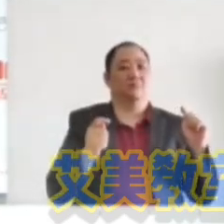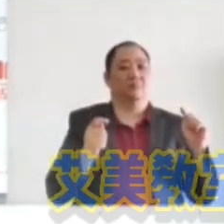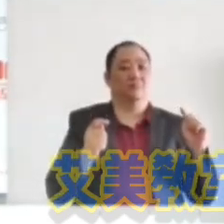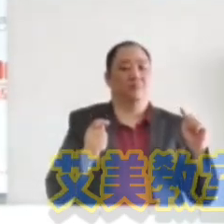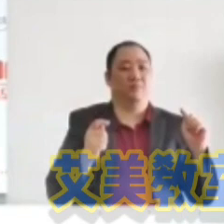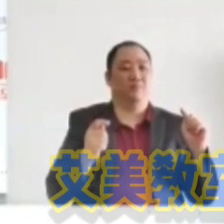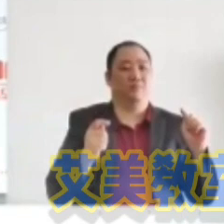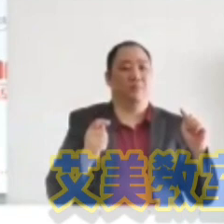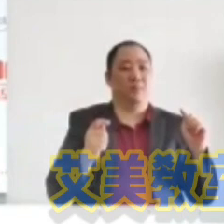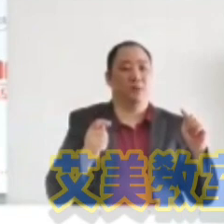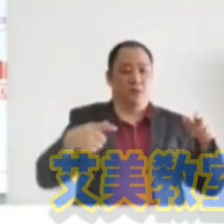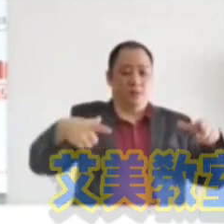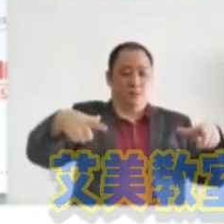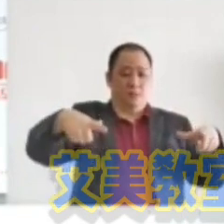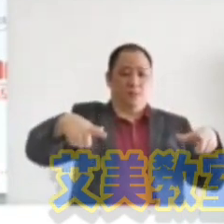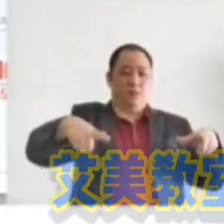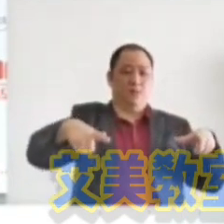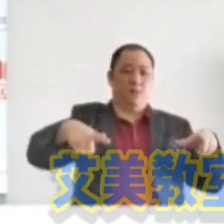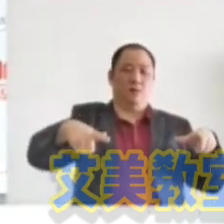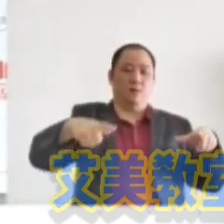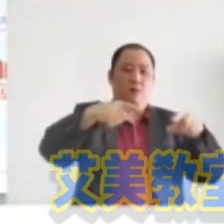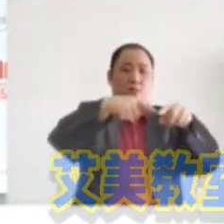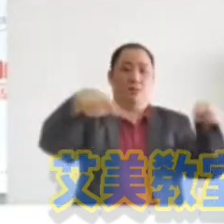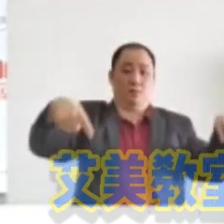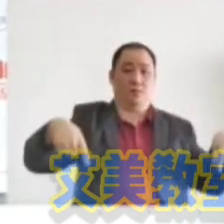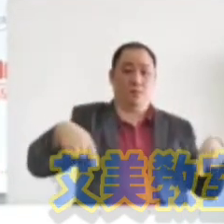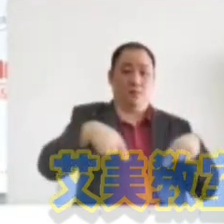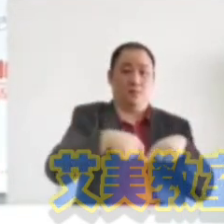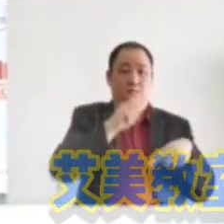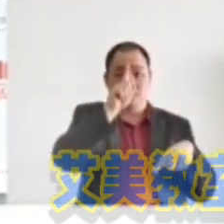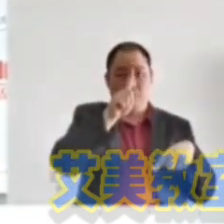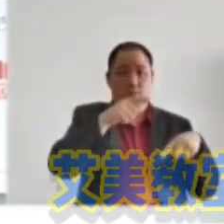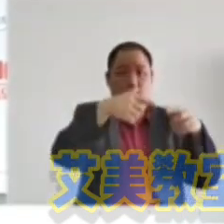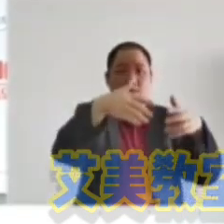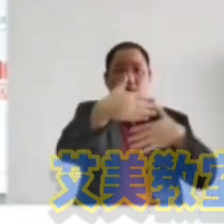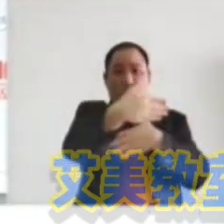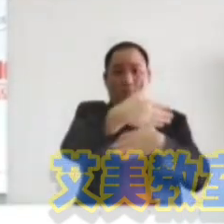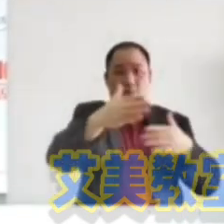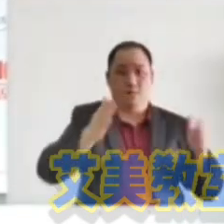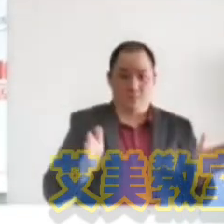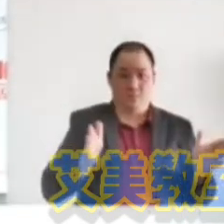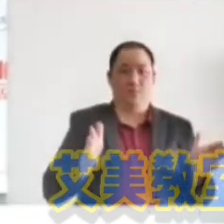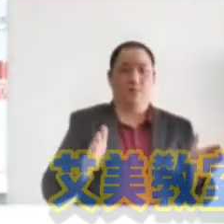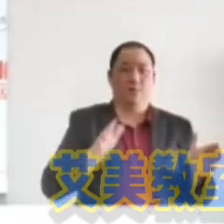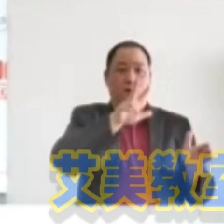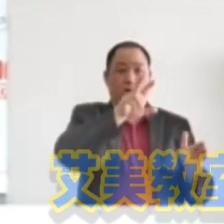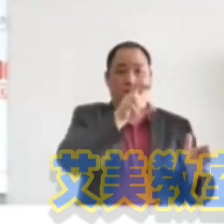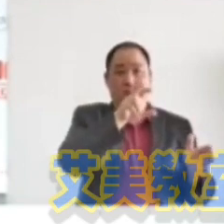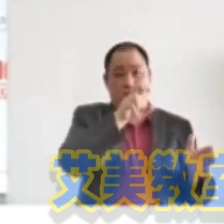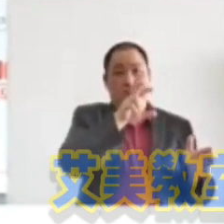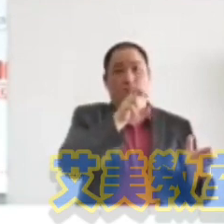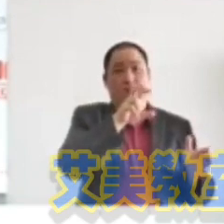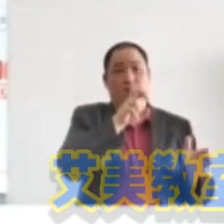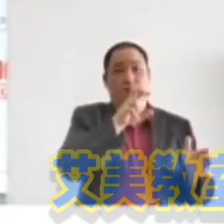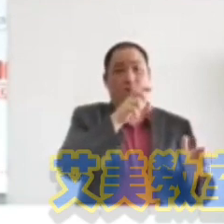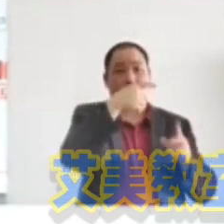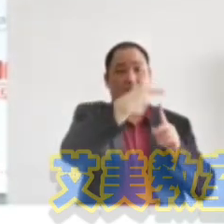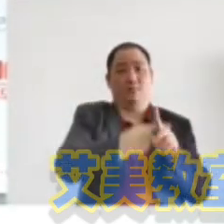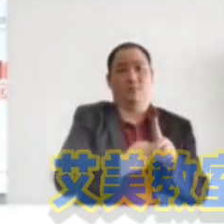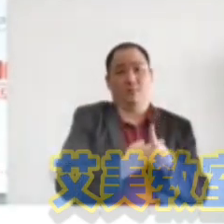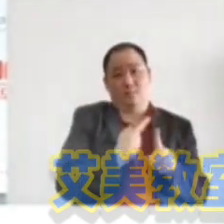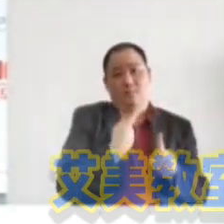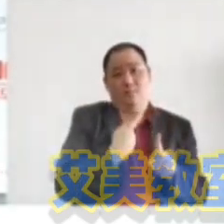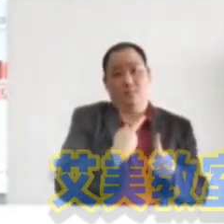从2009年开始，一盒 Hemoglobin 啦，它只有区区的30包，就是说我一天哦